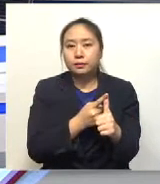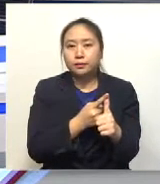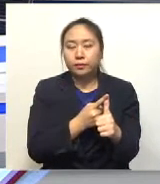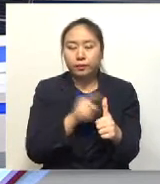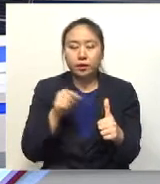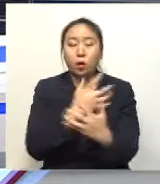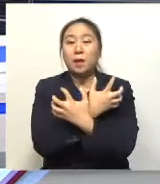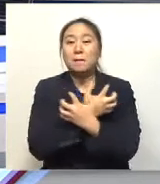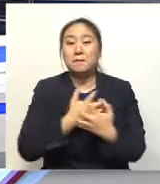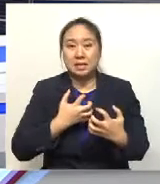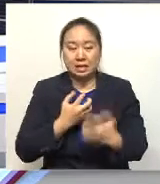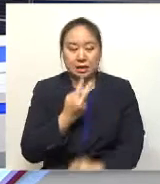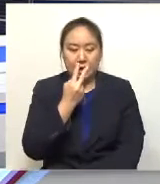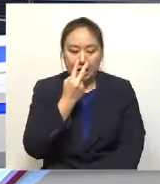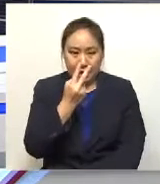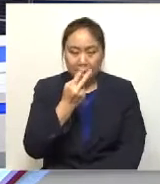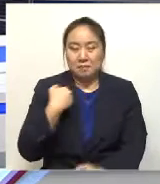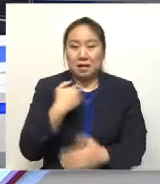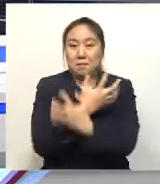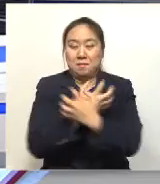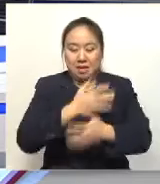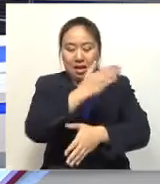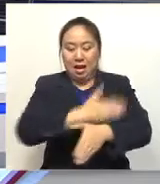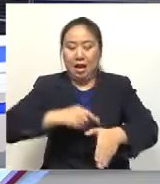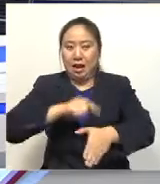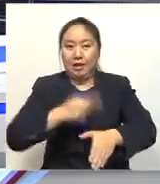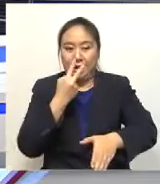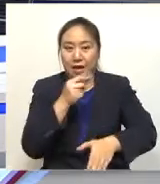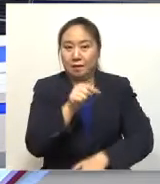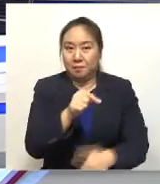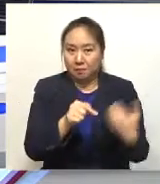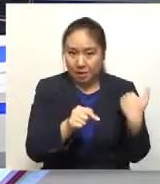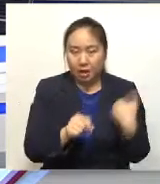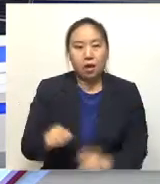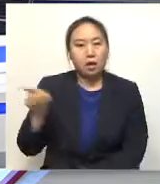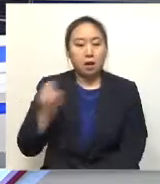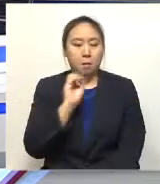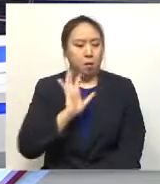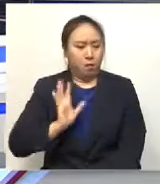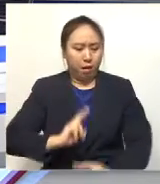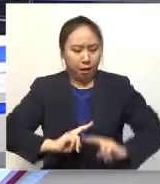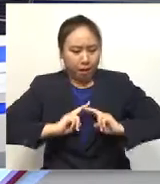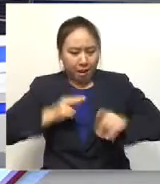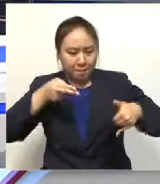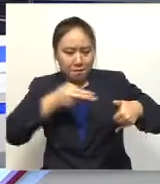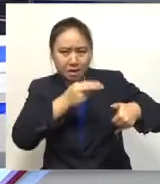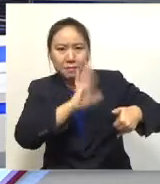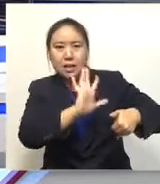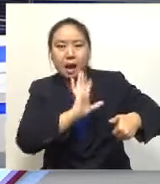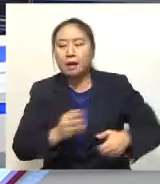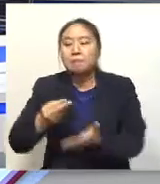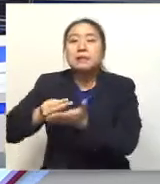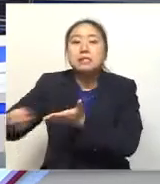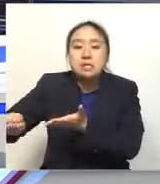ของหมีขอที่ไปพบว่ามีซากอยู่ด้วยเนี่ยทางเจ้าตัวเนี่ยเขาชี้แจงว่าเขาซื้อมาเขาไม่ได้มาล่าอยู่ในพื้นที่นี้นะ